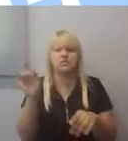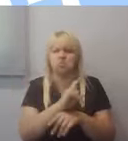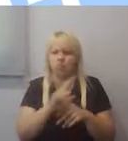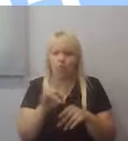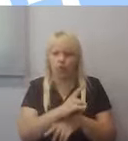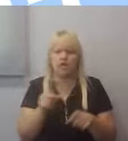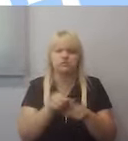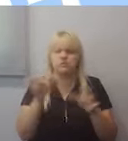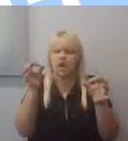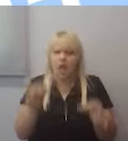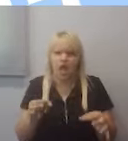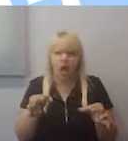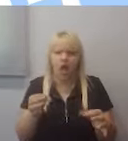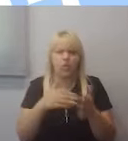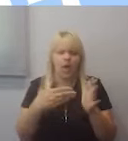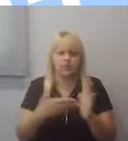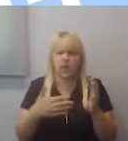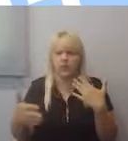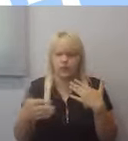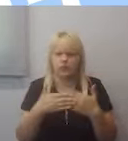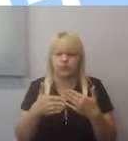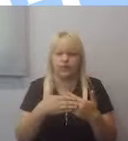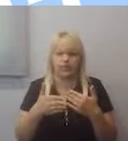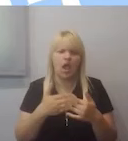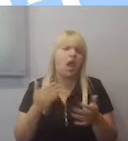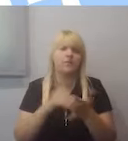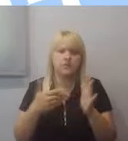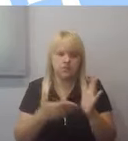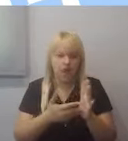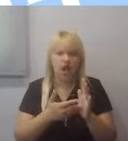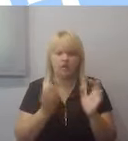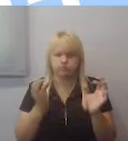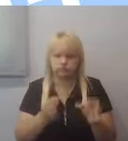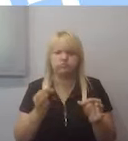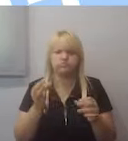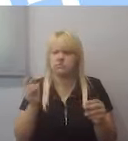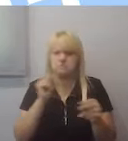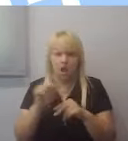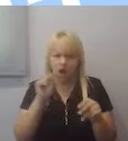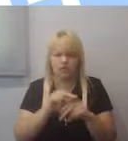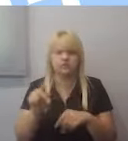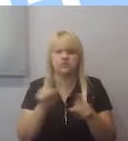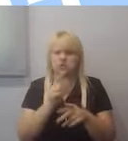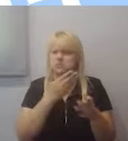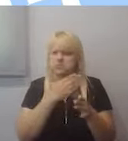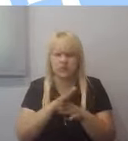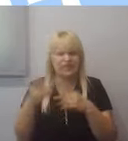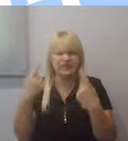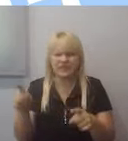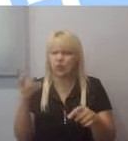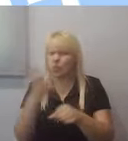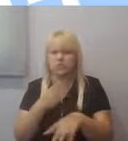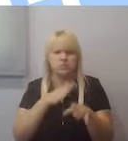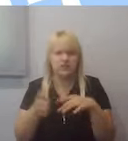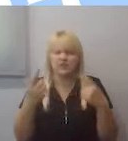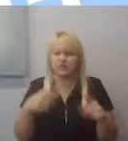pietuvinātos apstākļos veiktas mācības ar pilnīgi citiem uzdevumiem un citiem algoritmiem bet tad te vēl